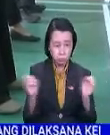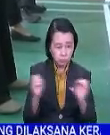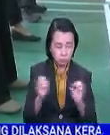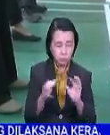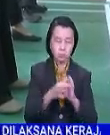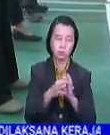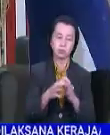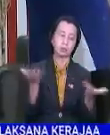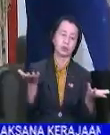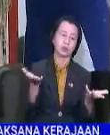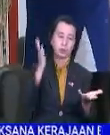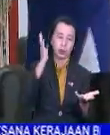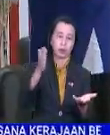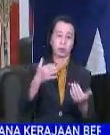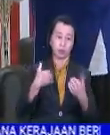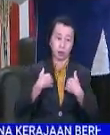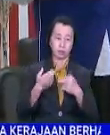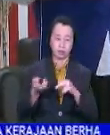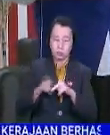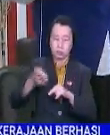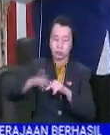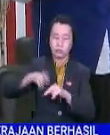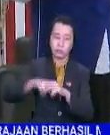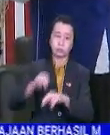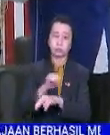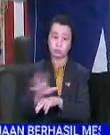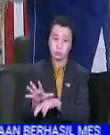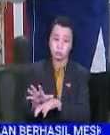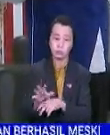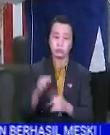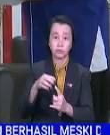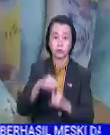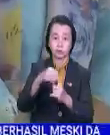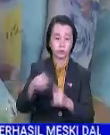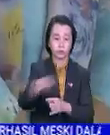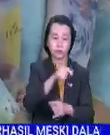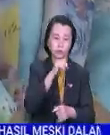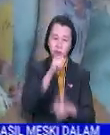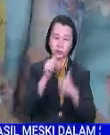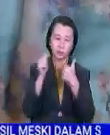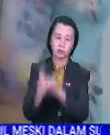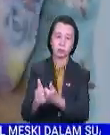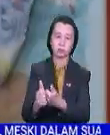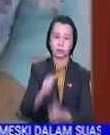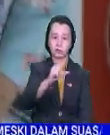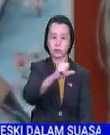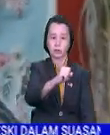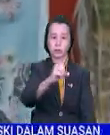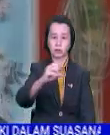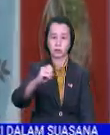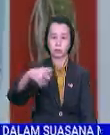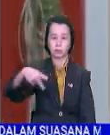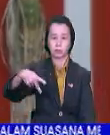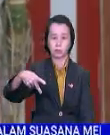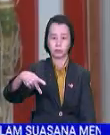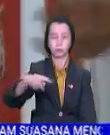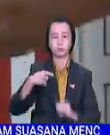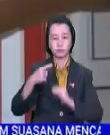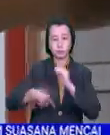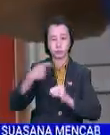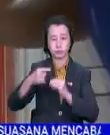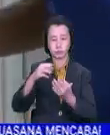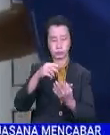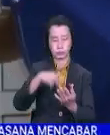seumpama itu ia akan menyumbang kepada peningkatan cash terutama mereka yang tidak patuh kepada prosedur operasi standar mengenai